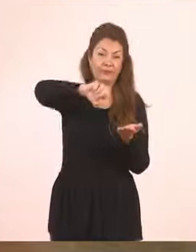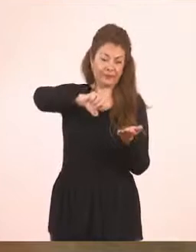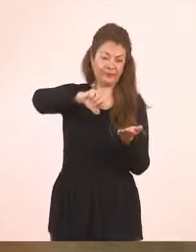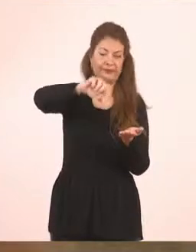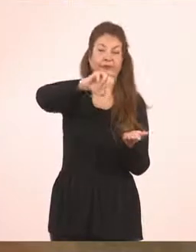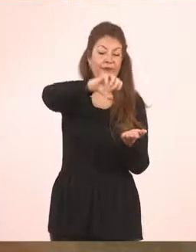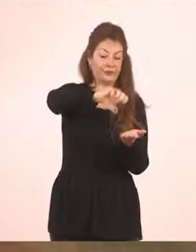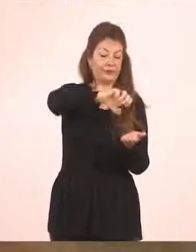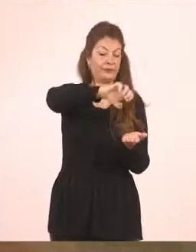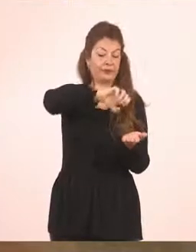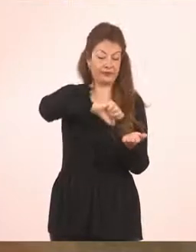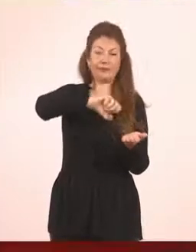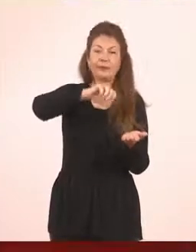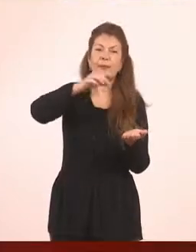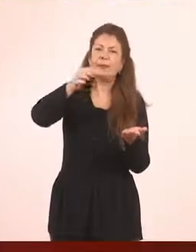Βάλε λίγο κίτρινο.